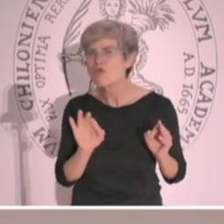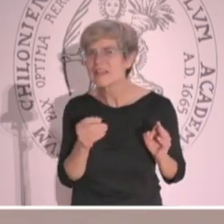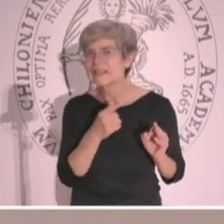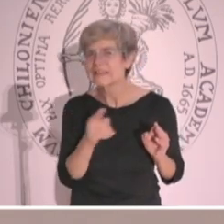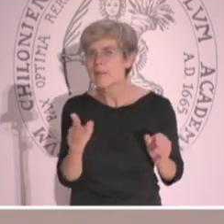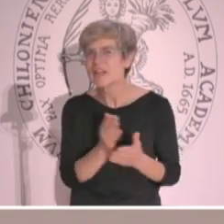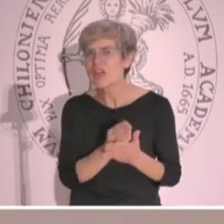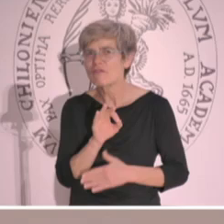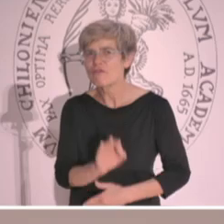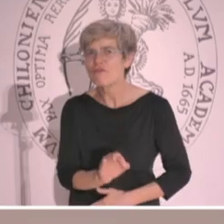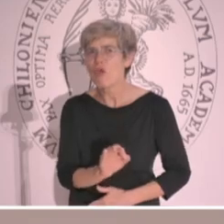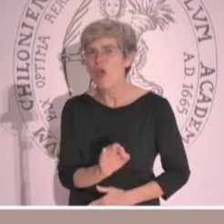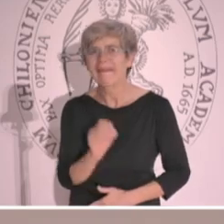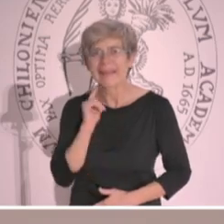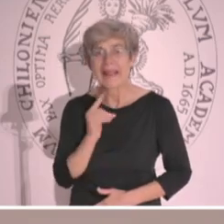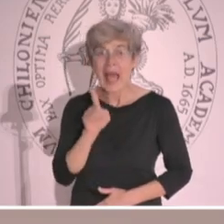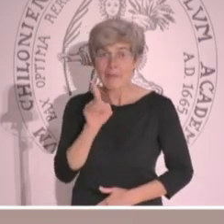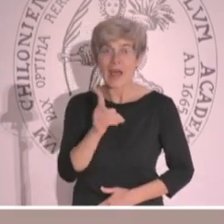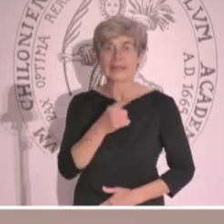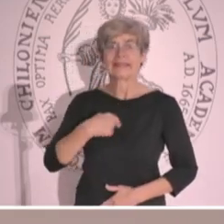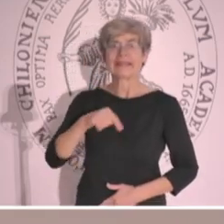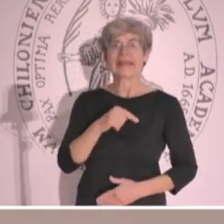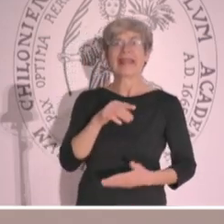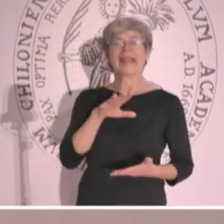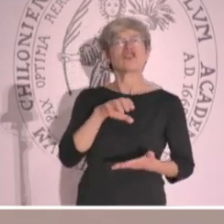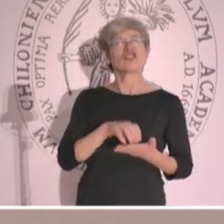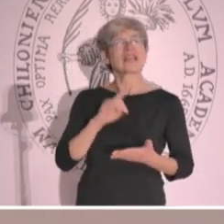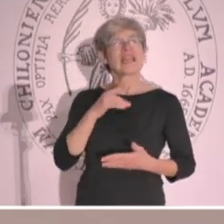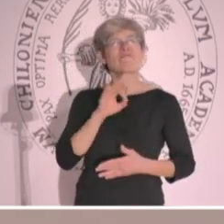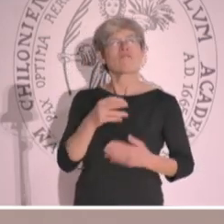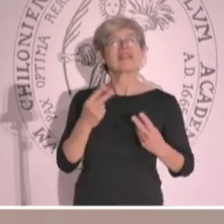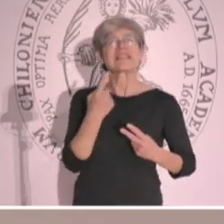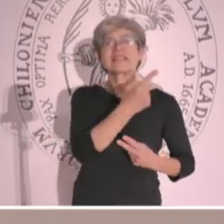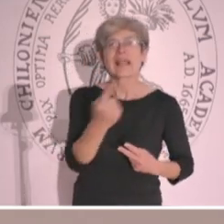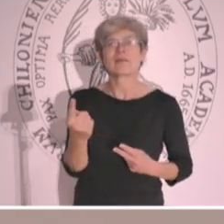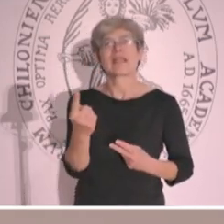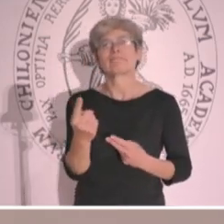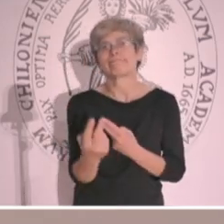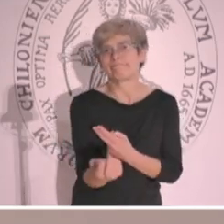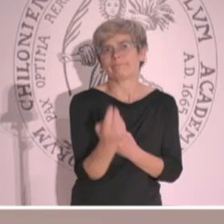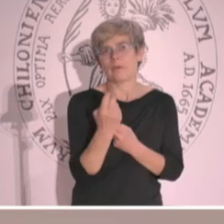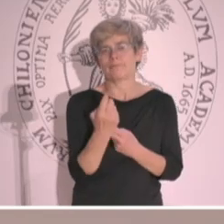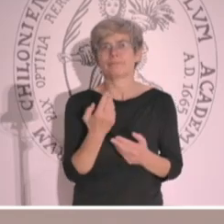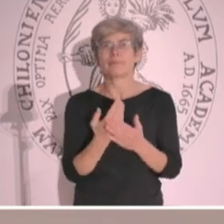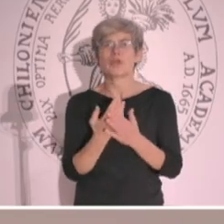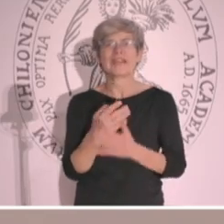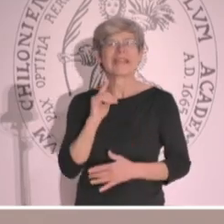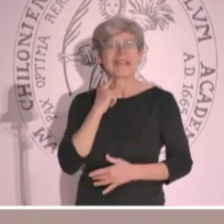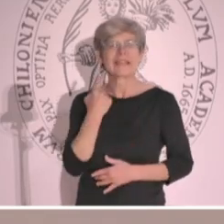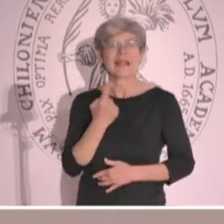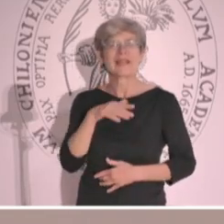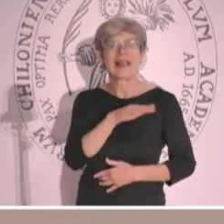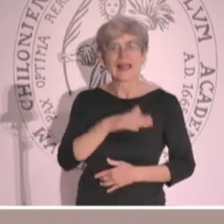ist es für die Stadt ganz wichtig, dass Sie hier sind. Kiel ist die Landeshauptstadt, Kiel ist Sailing City, so nennen wir